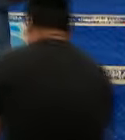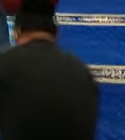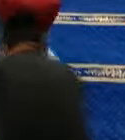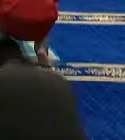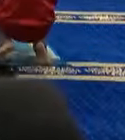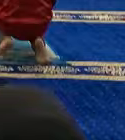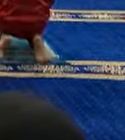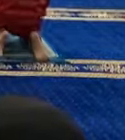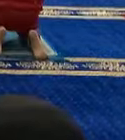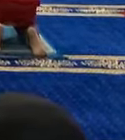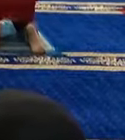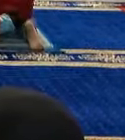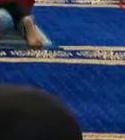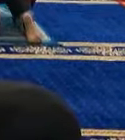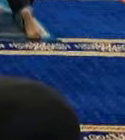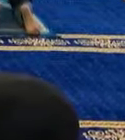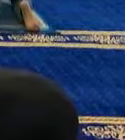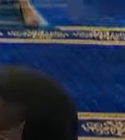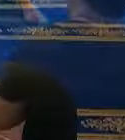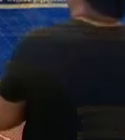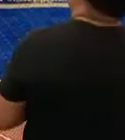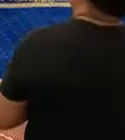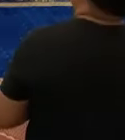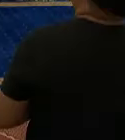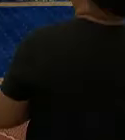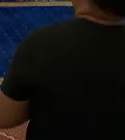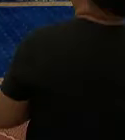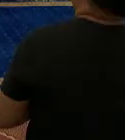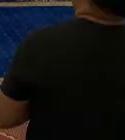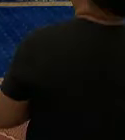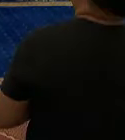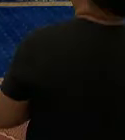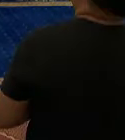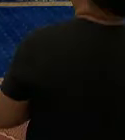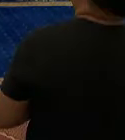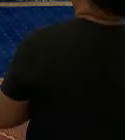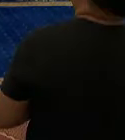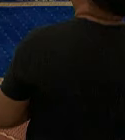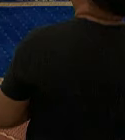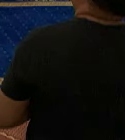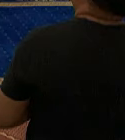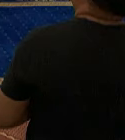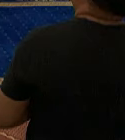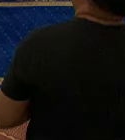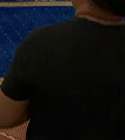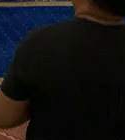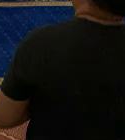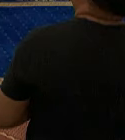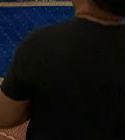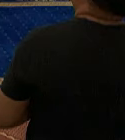anda semua. Tak ada kasta dan derjat yang memisahkan manusia dalam Islam. Permanallahu